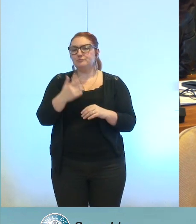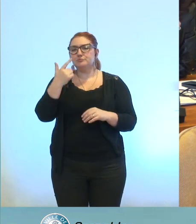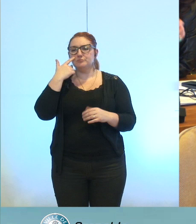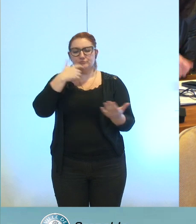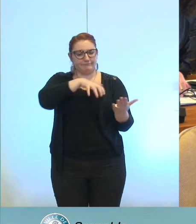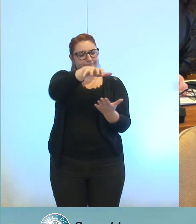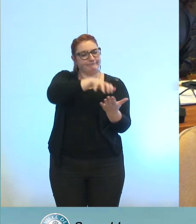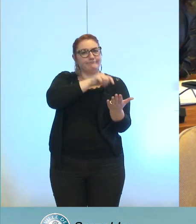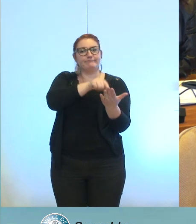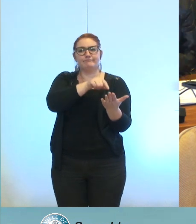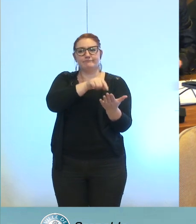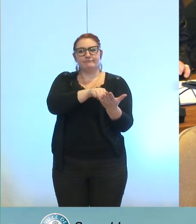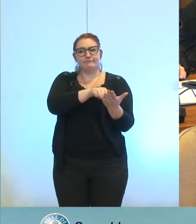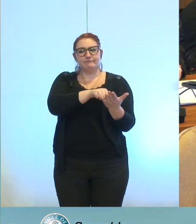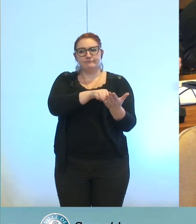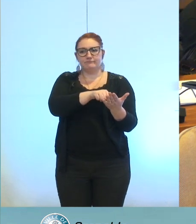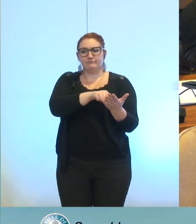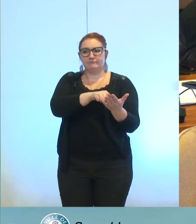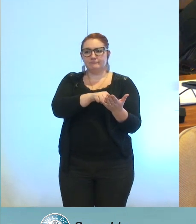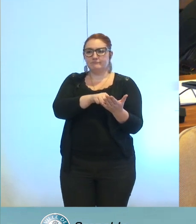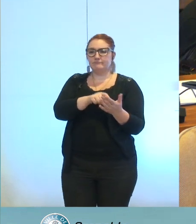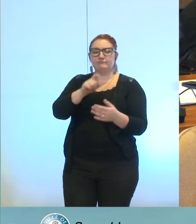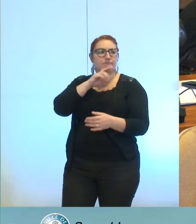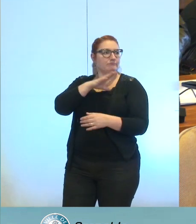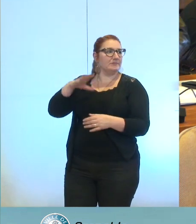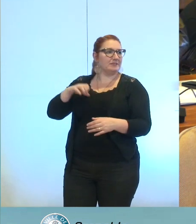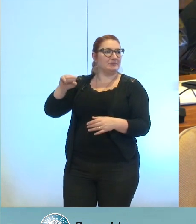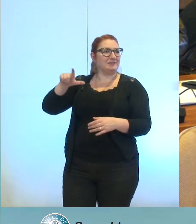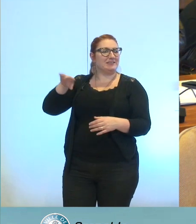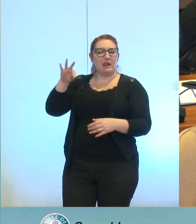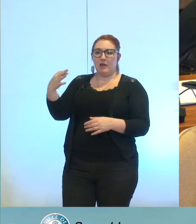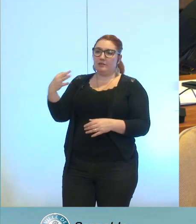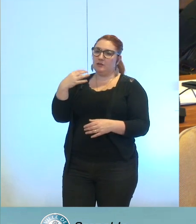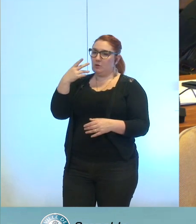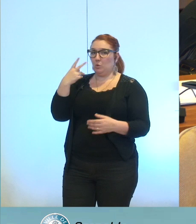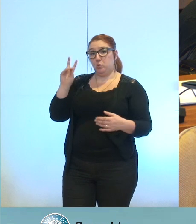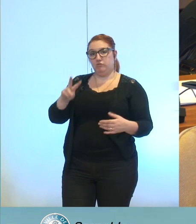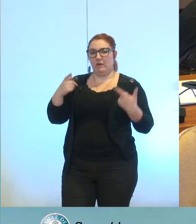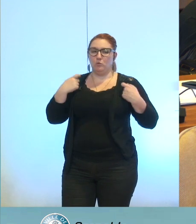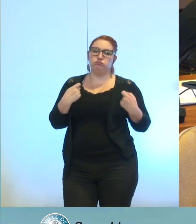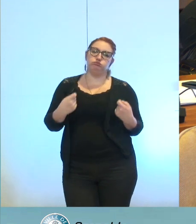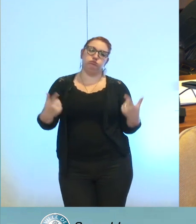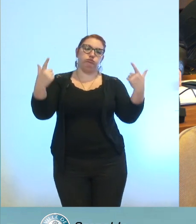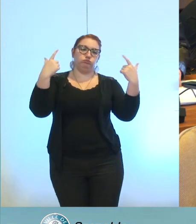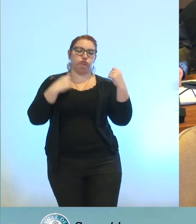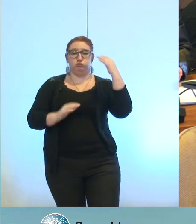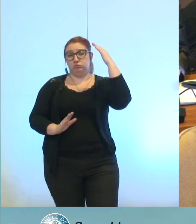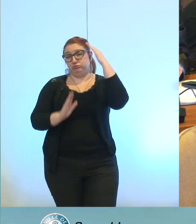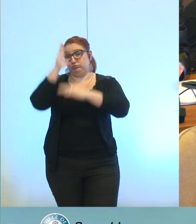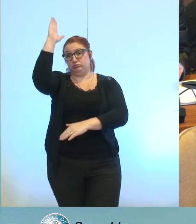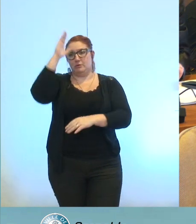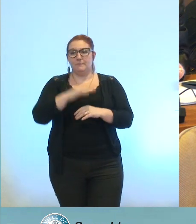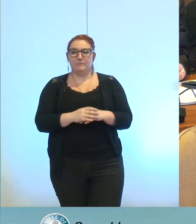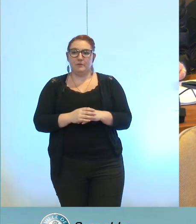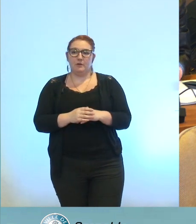particulier on a comme vous avez dit Madame Salah dépenser sans compter alors peut-être que c'est c'est le fait que des